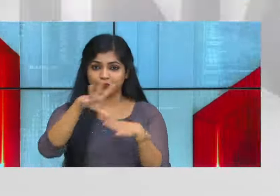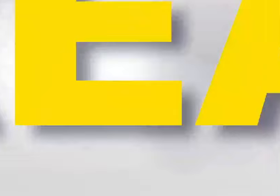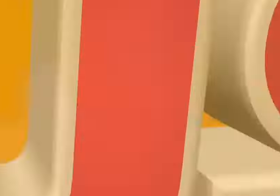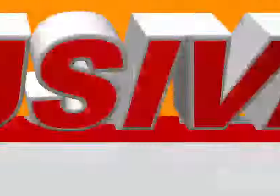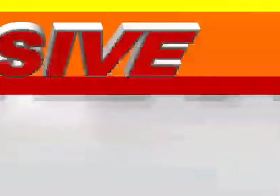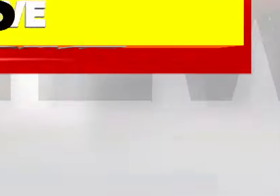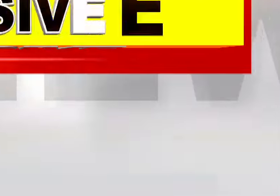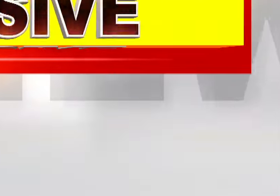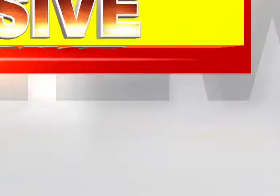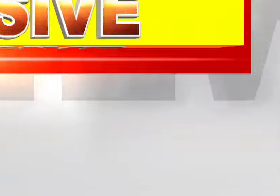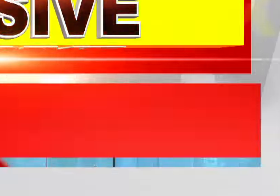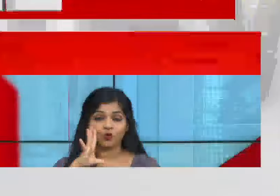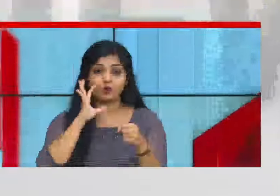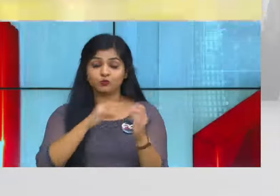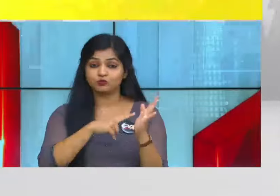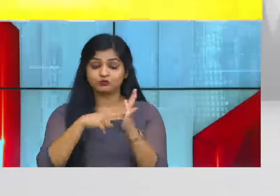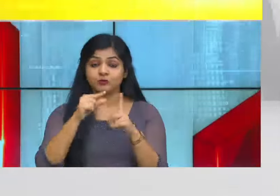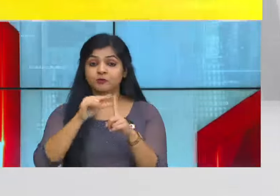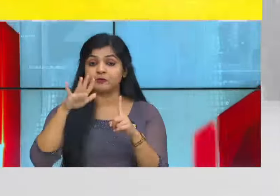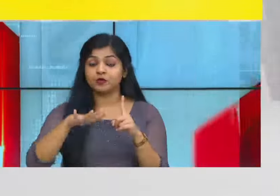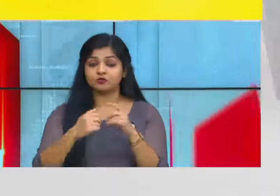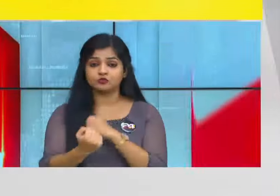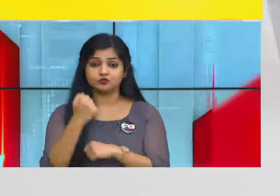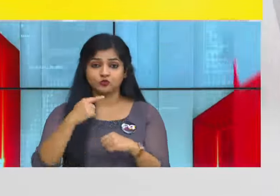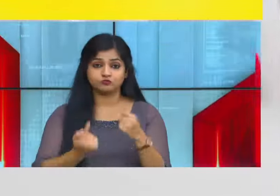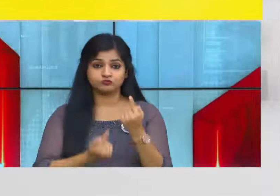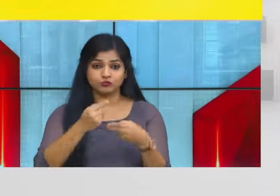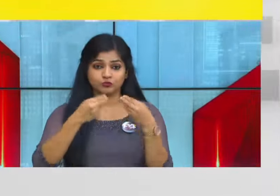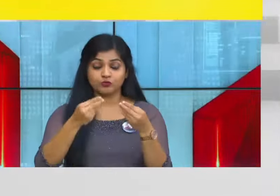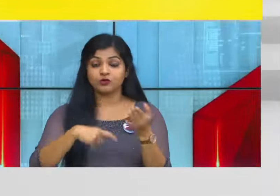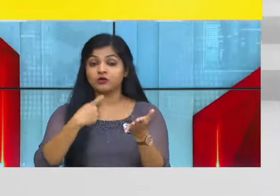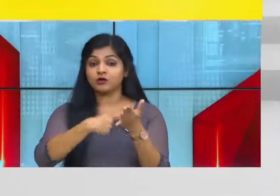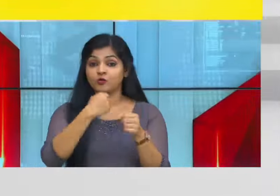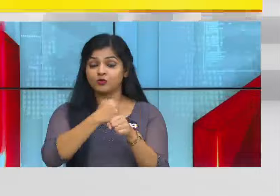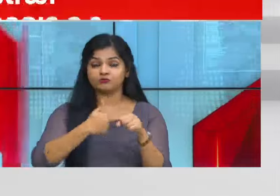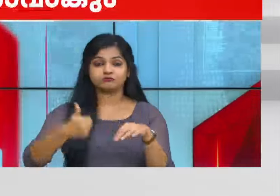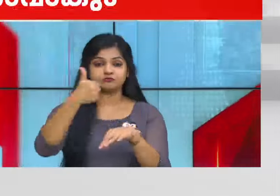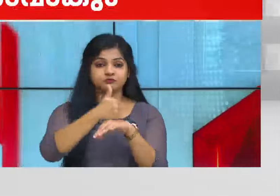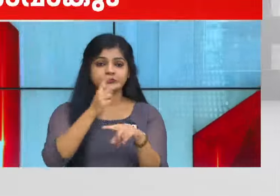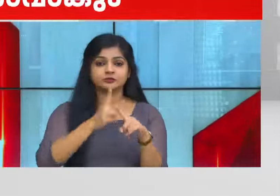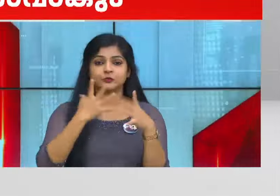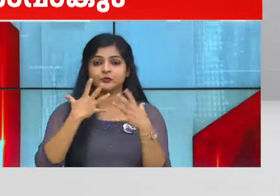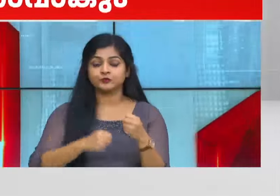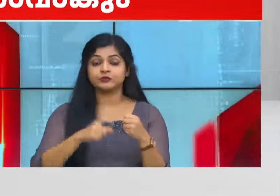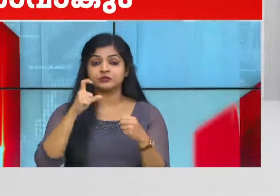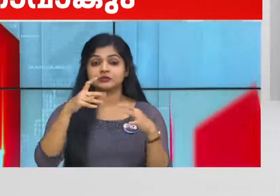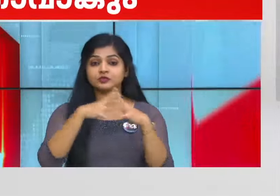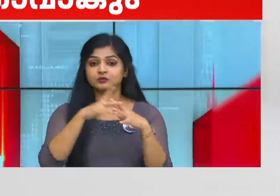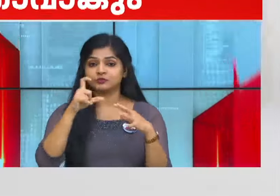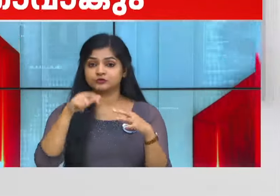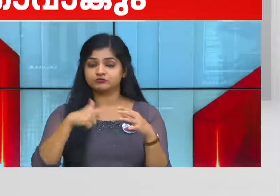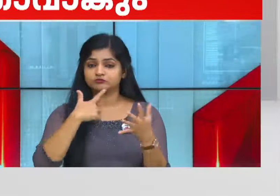വേണ്ടിയുള്ള പോരാട്ടം ശക്തമായി പാർലമെന്റിനകത്ത് തുടരാനും രാഹുൽ ഗാന്ധി നേതാവായി തുടരണമെന്നുള്ള ആഗ്രഹമാണ് CWC യുനാനിമസ് ആയിട്ട്